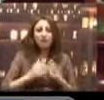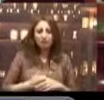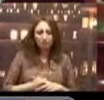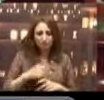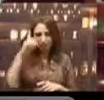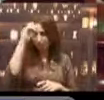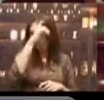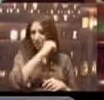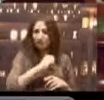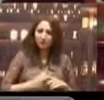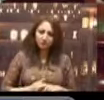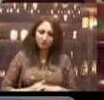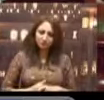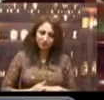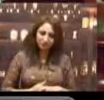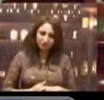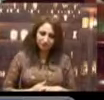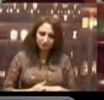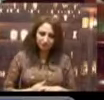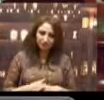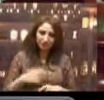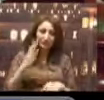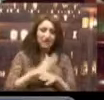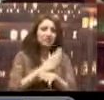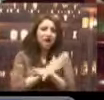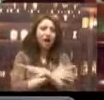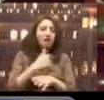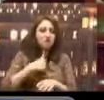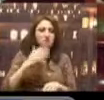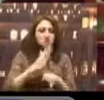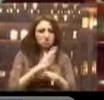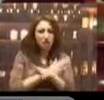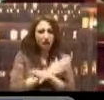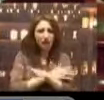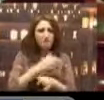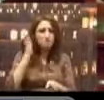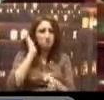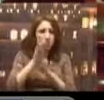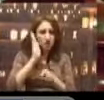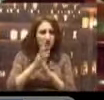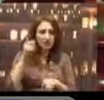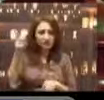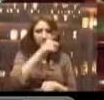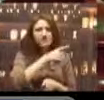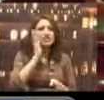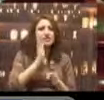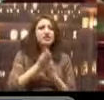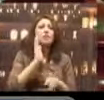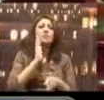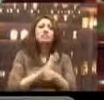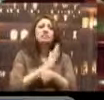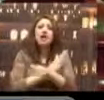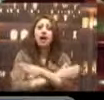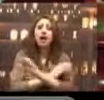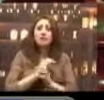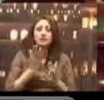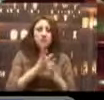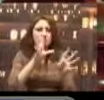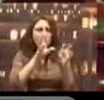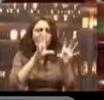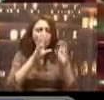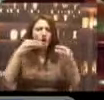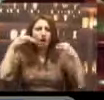او دايما يعني، او دي بتتعب قوي الممثل، يعني دايما في مدارس ثانيه ليها علاقه بالادوات اكتر،